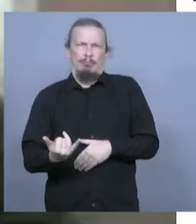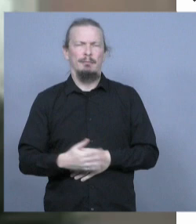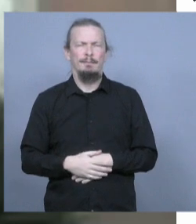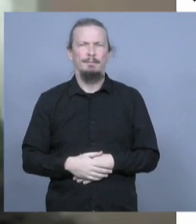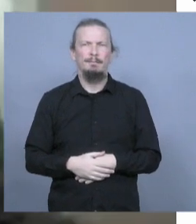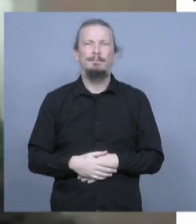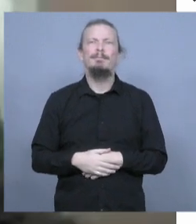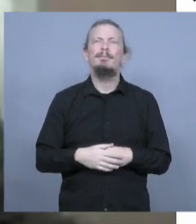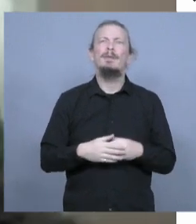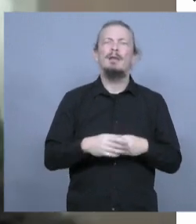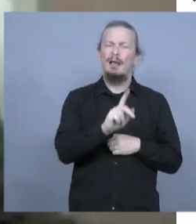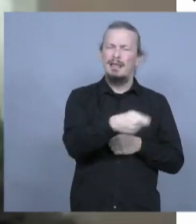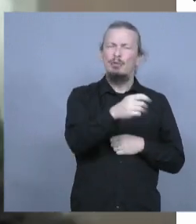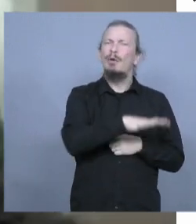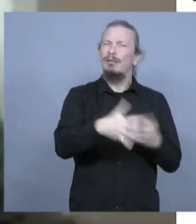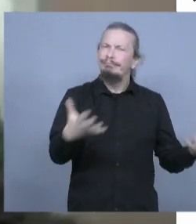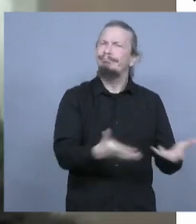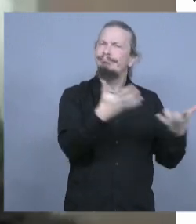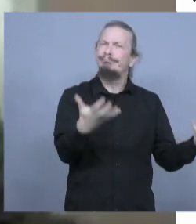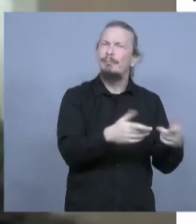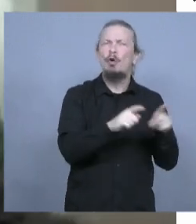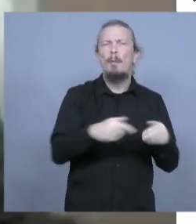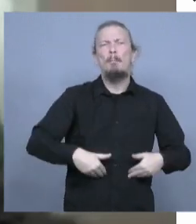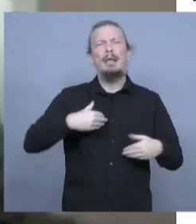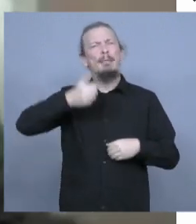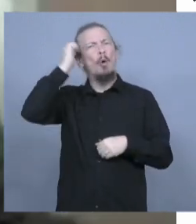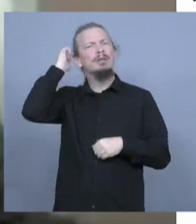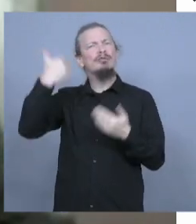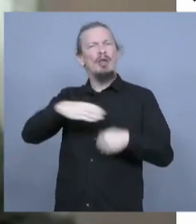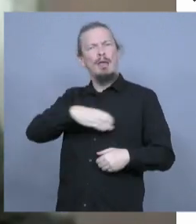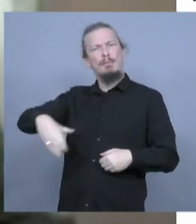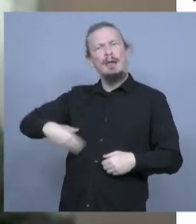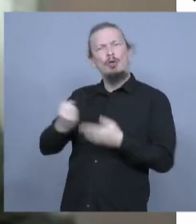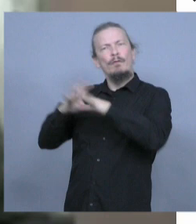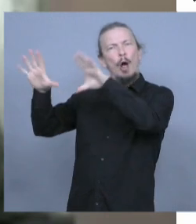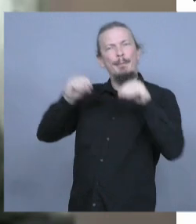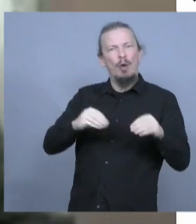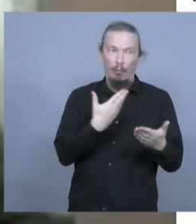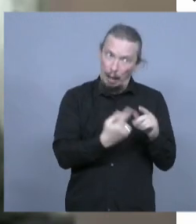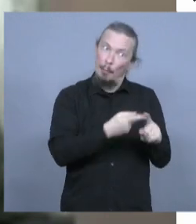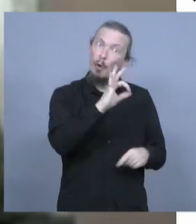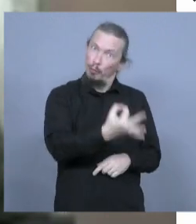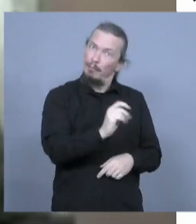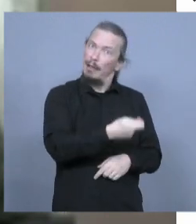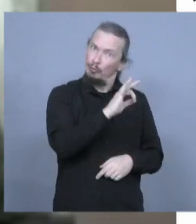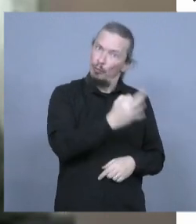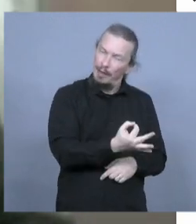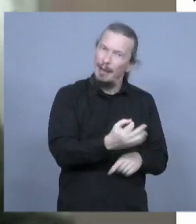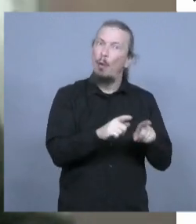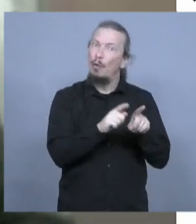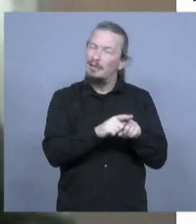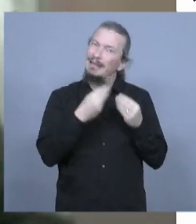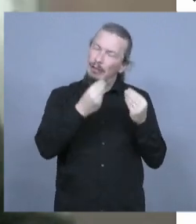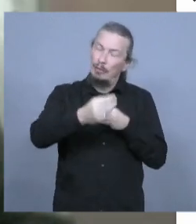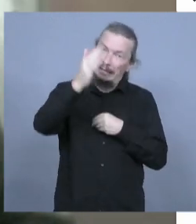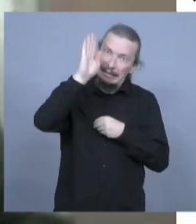Promouvoir les espaces de nature de la métropole, comme le faisait il y a peu Madame Aubry à l'hôtel de ville lors de l'accueil des nouveaux habitants, oui, c'est important, mais pensons à les rendre